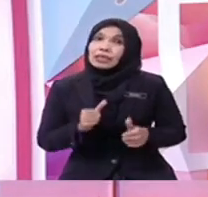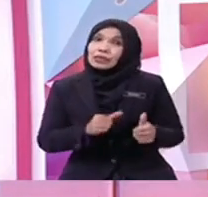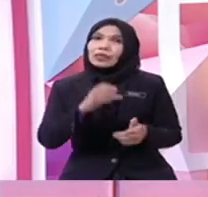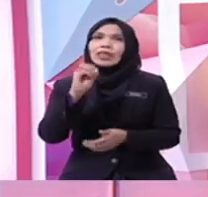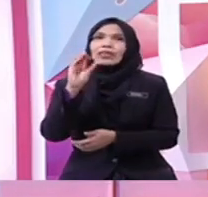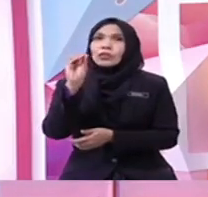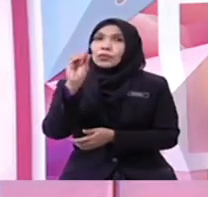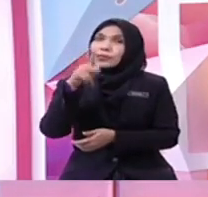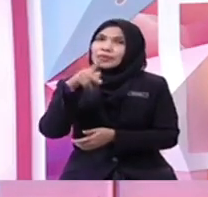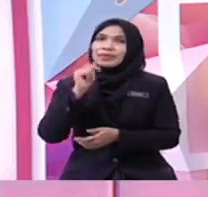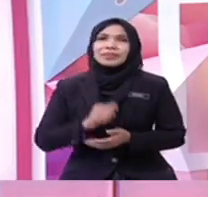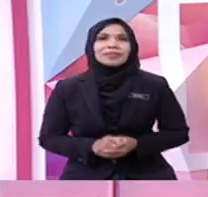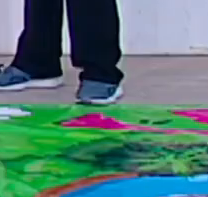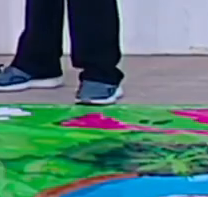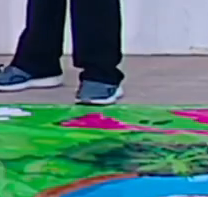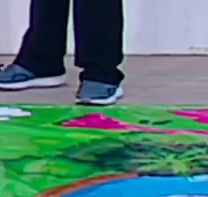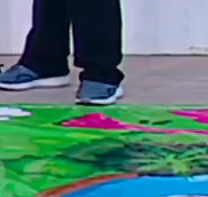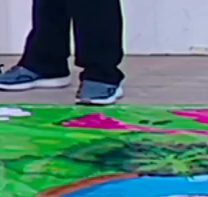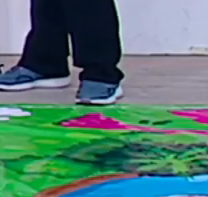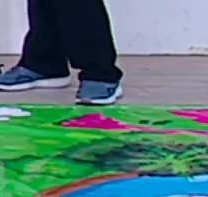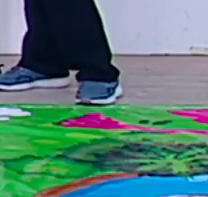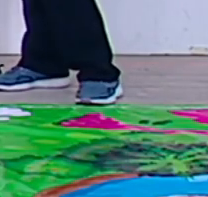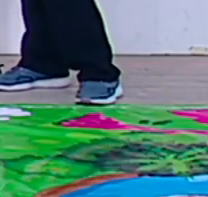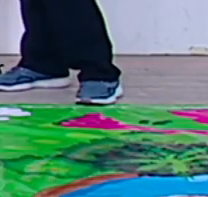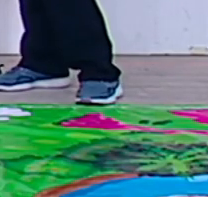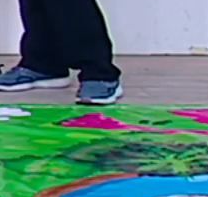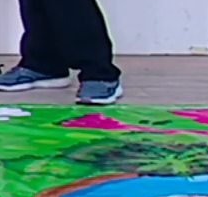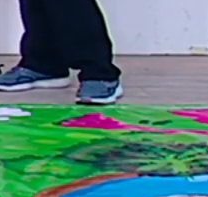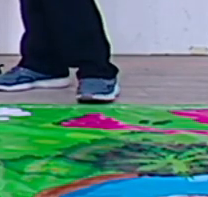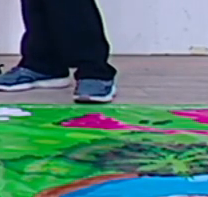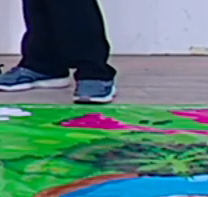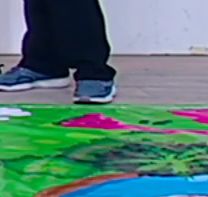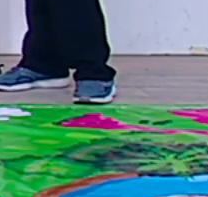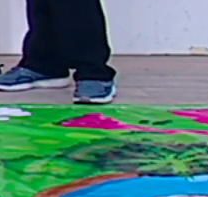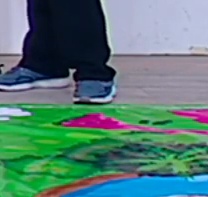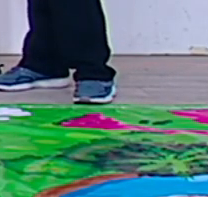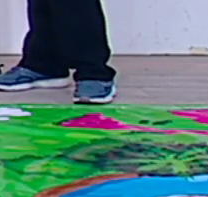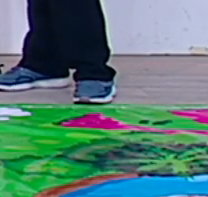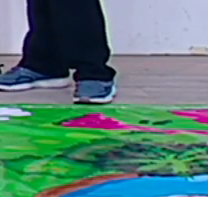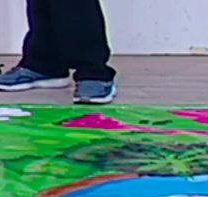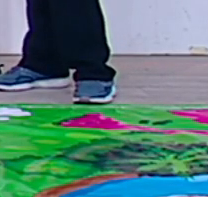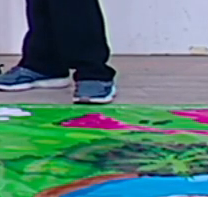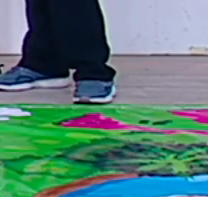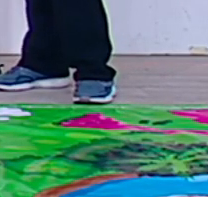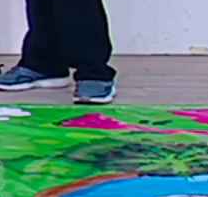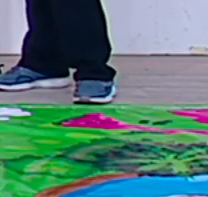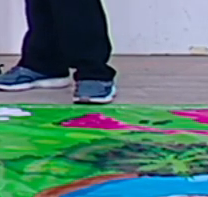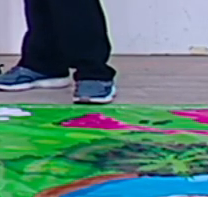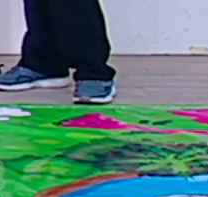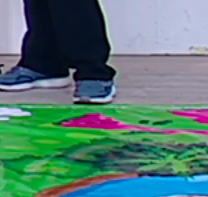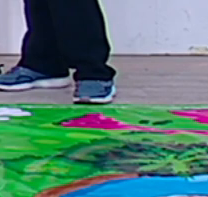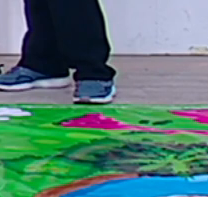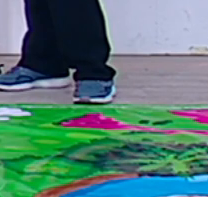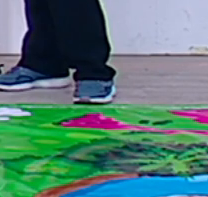sehat tentang makanan pemakaiannya seimbang tadi sego Oke mohon gitu Aduh Bijuu oleh Nih ada